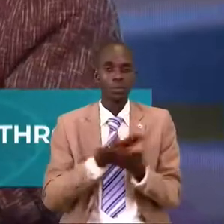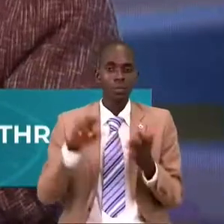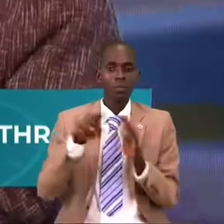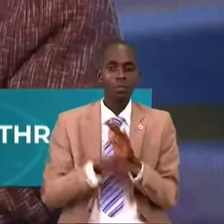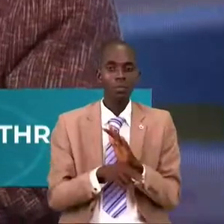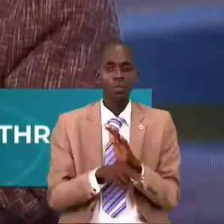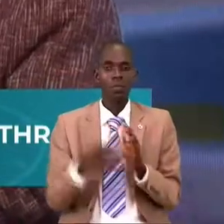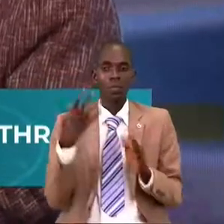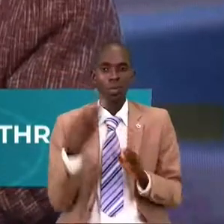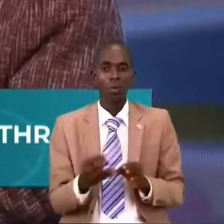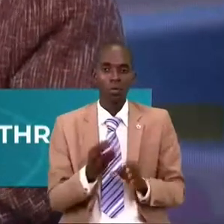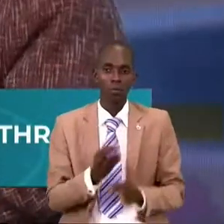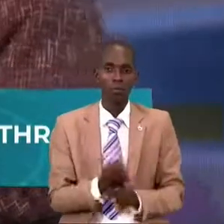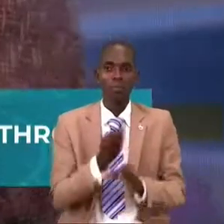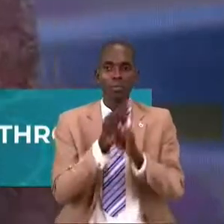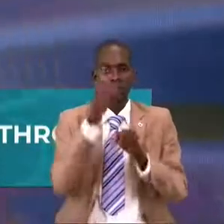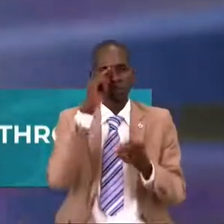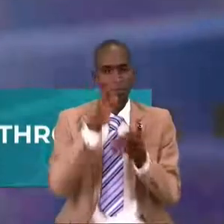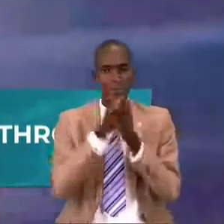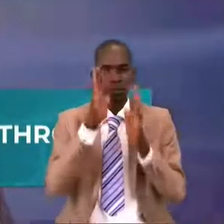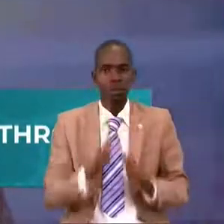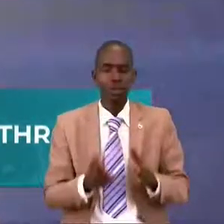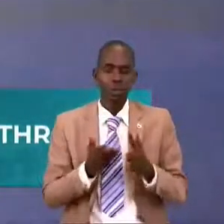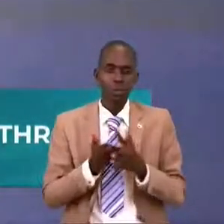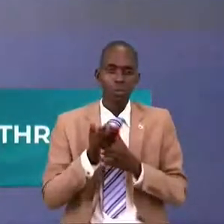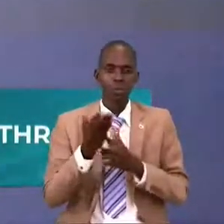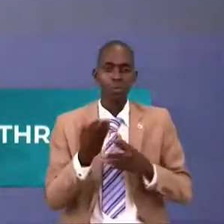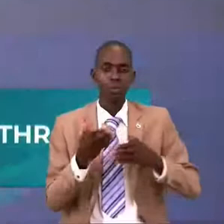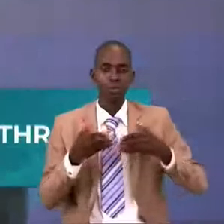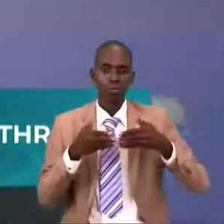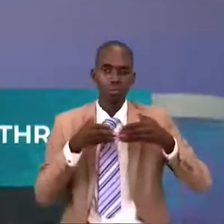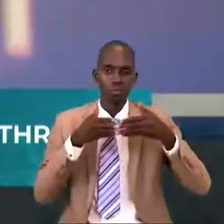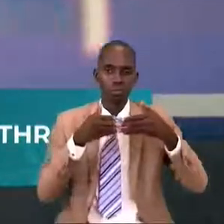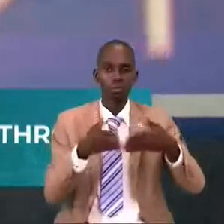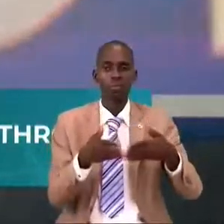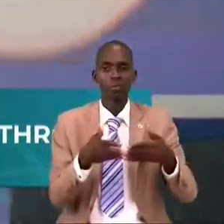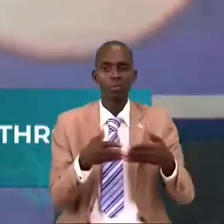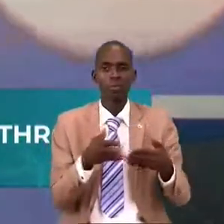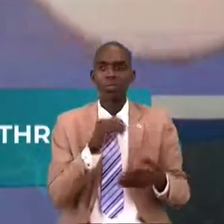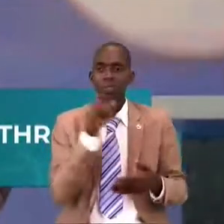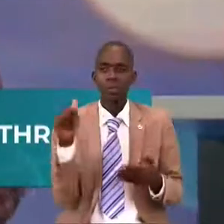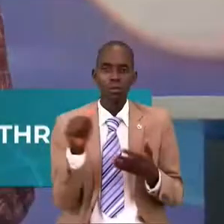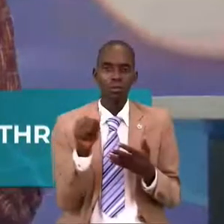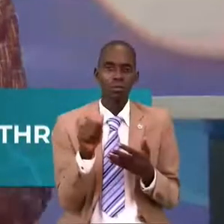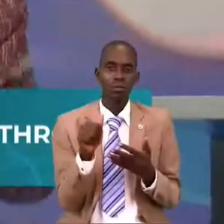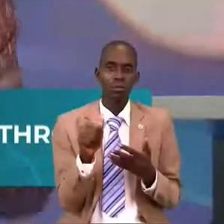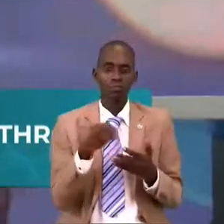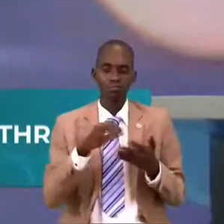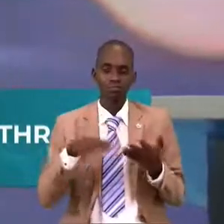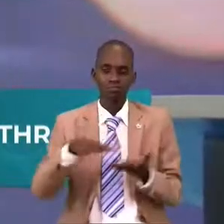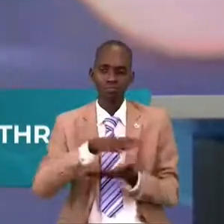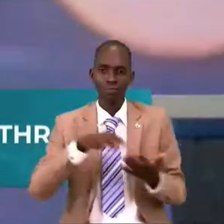et inaltérées. La justice. Vous voyez, avant qu'on ne vienne au Seigneur, nous